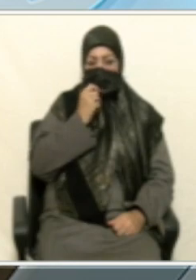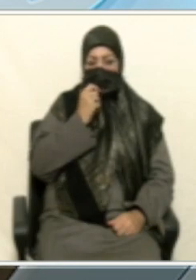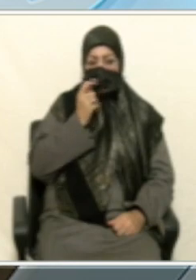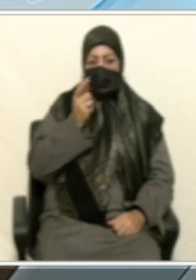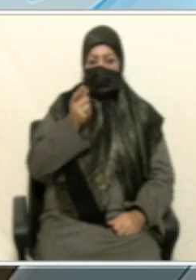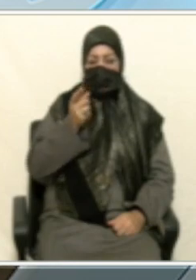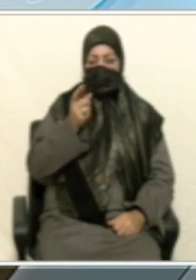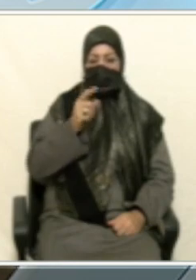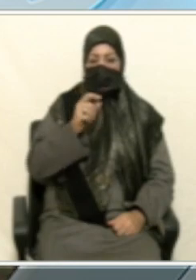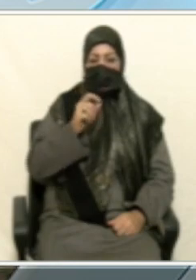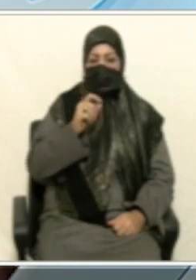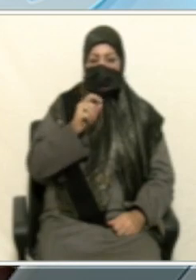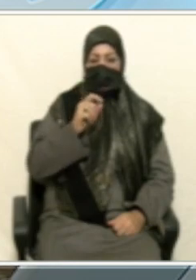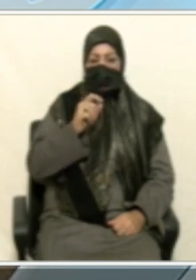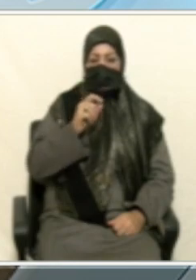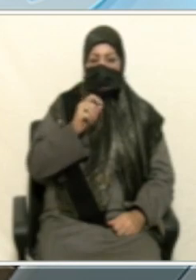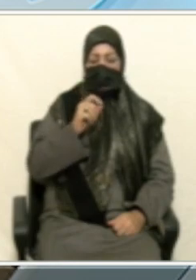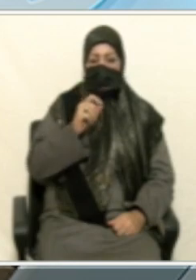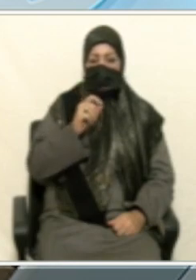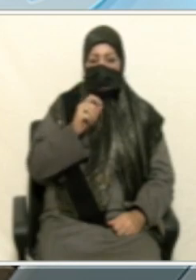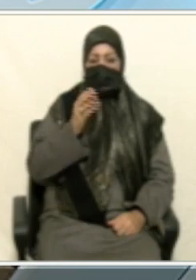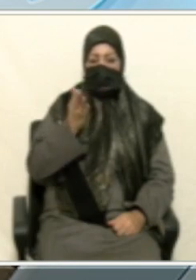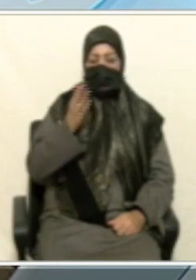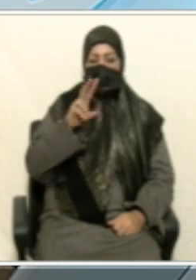ثم لم تستطع أن تتكلم.